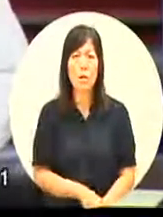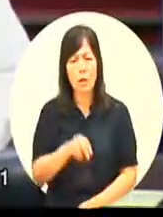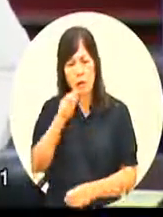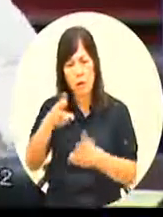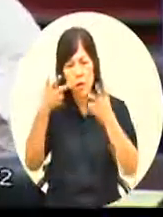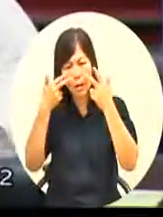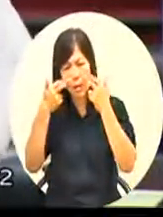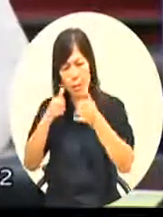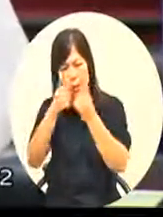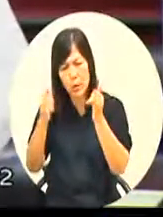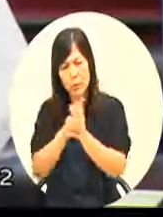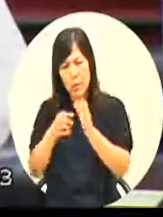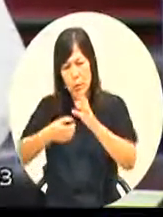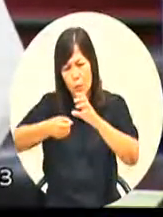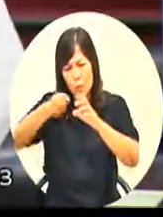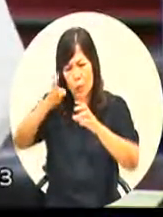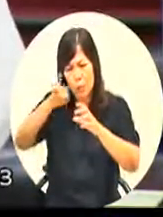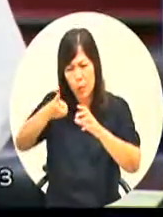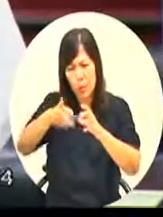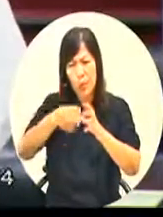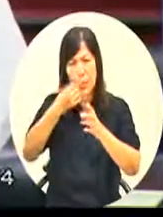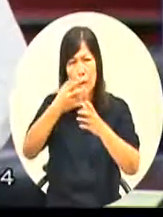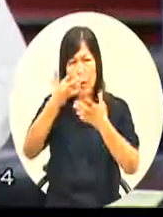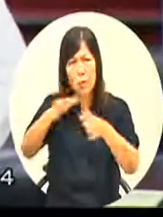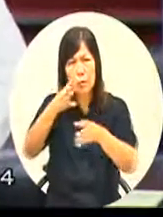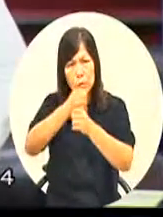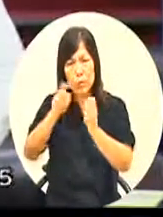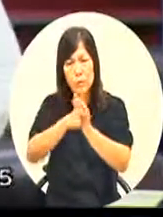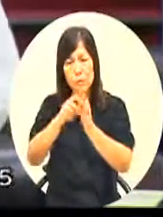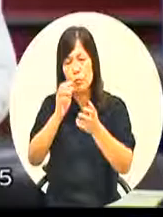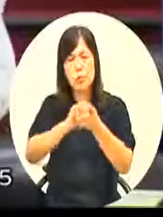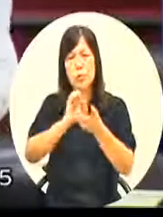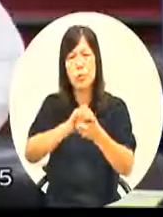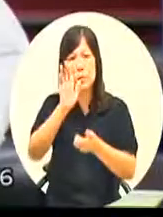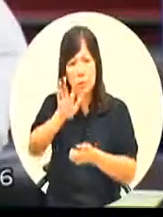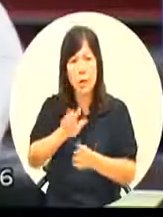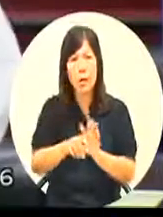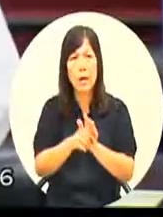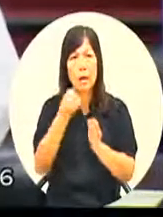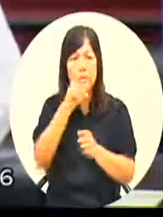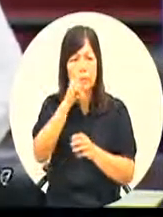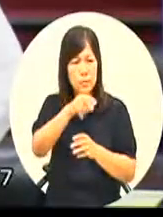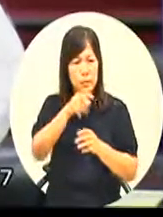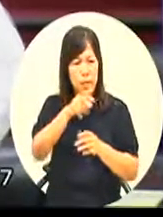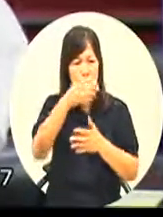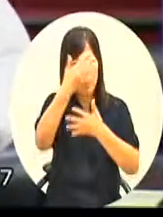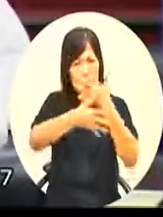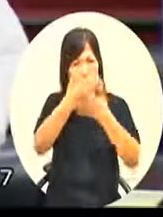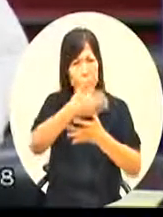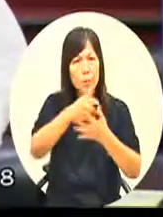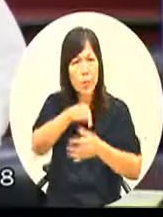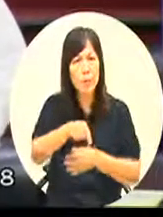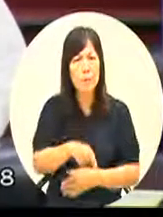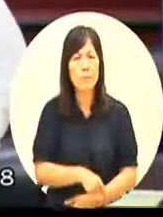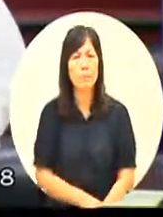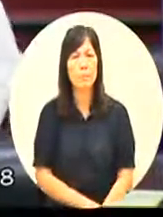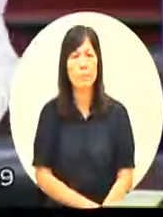它没有重复播过，有很多节目都 不一定有重复。但是我们在看影片的时候，我从